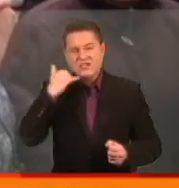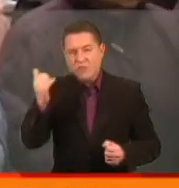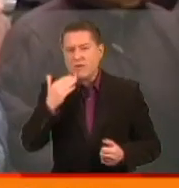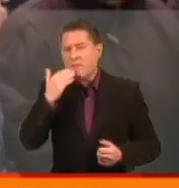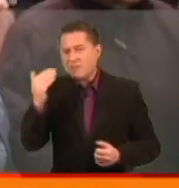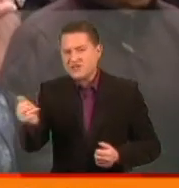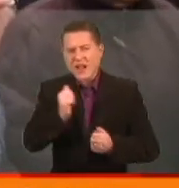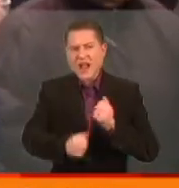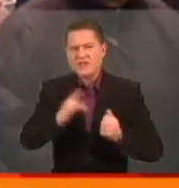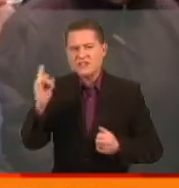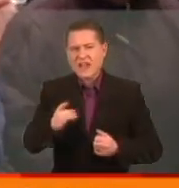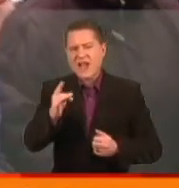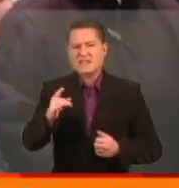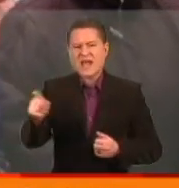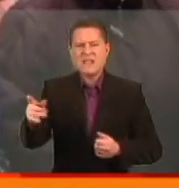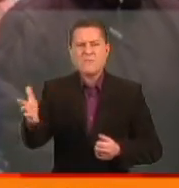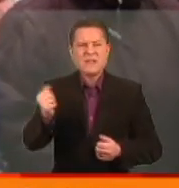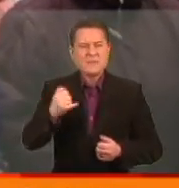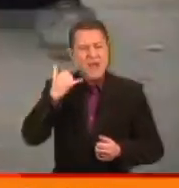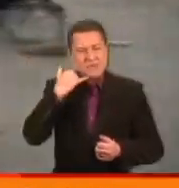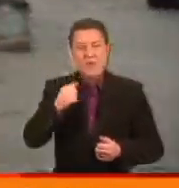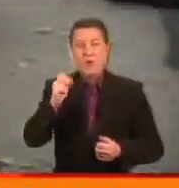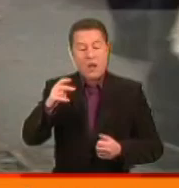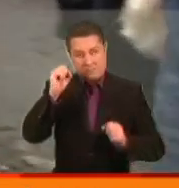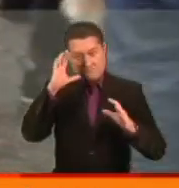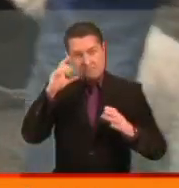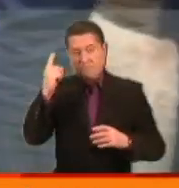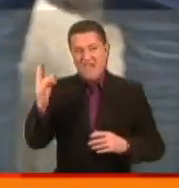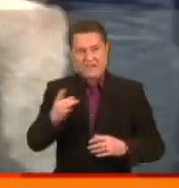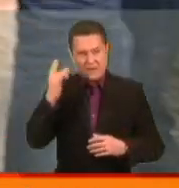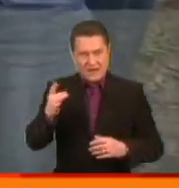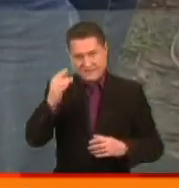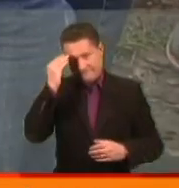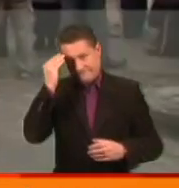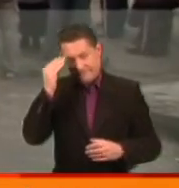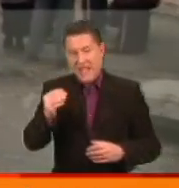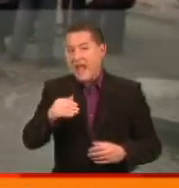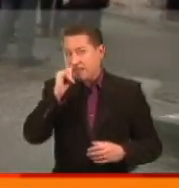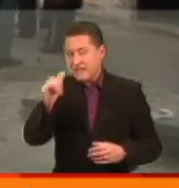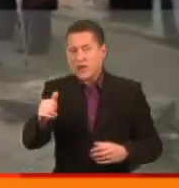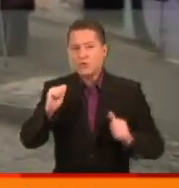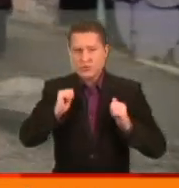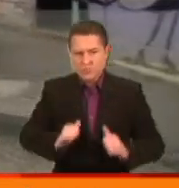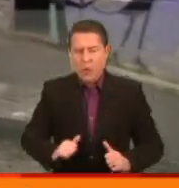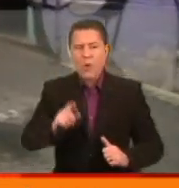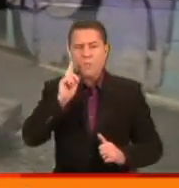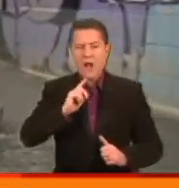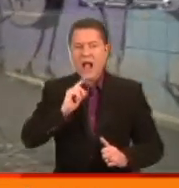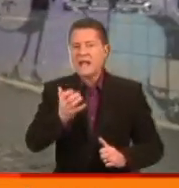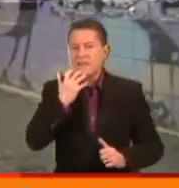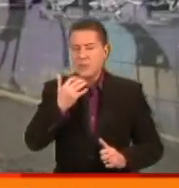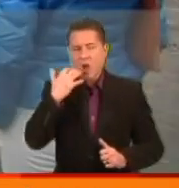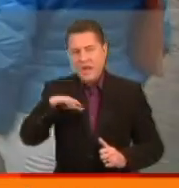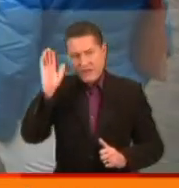ніякої. Кожен раз вони приймають дзвінок, як будто би це перший раз. Люди обіцяють, не дадуть комунальникам спокою, аж доки тепло і